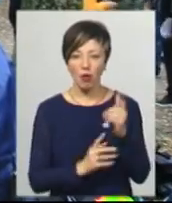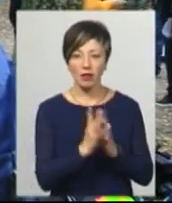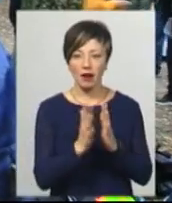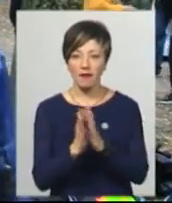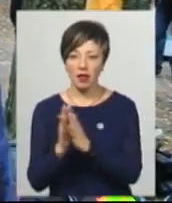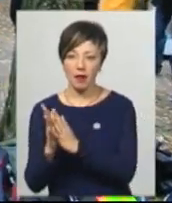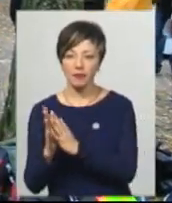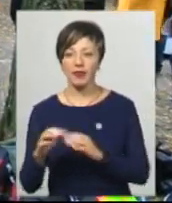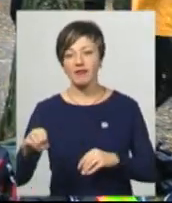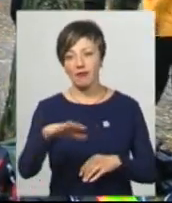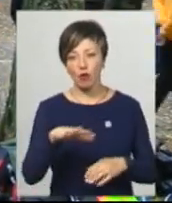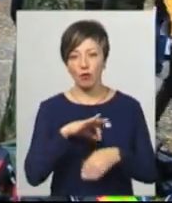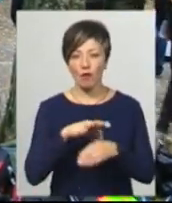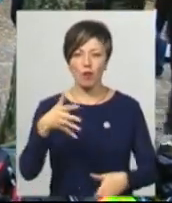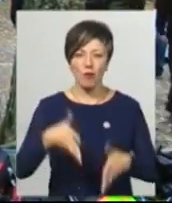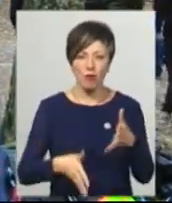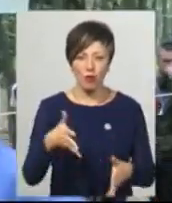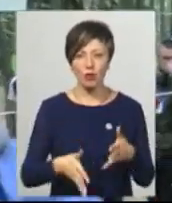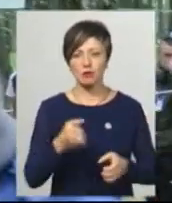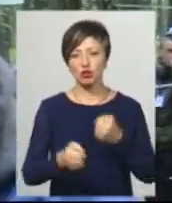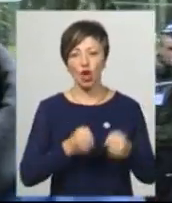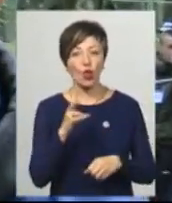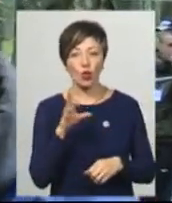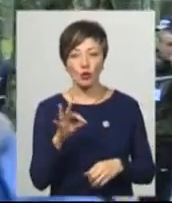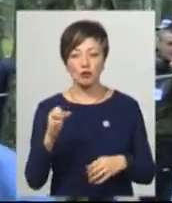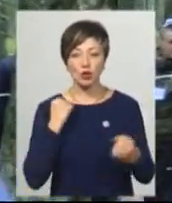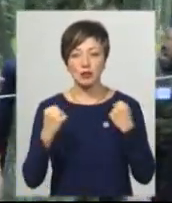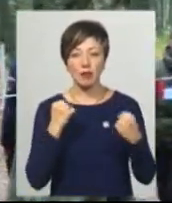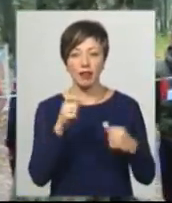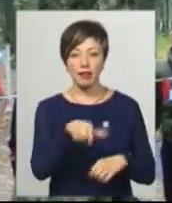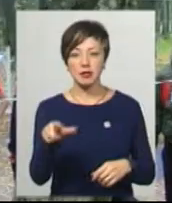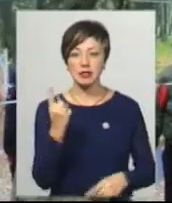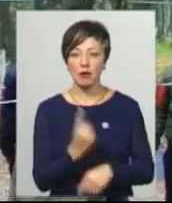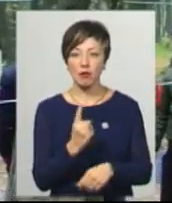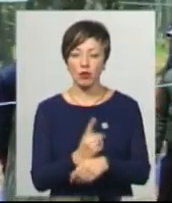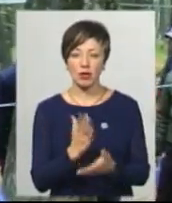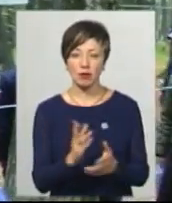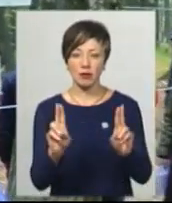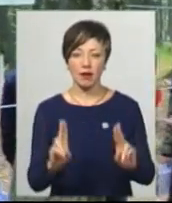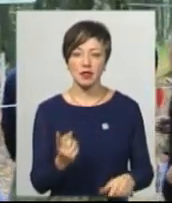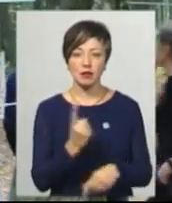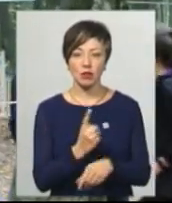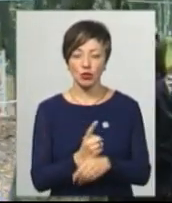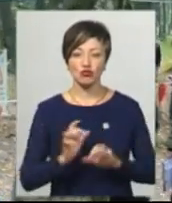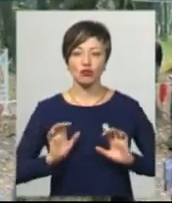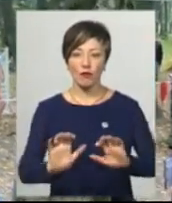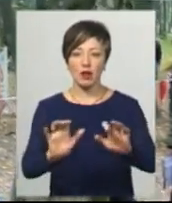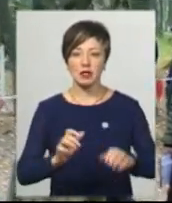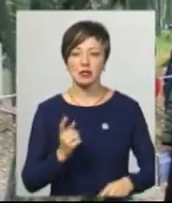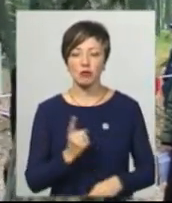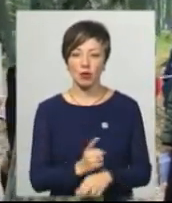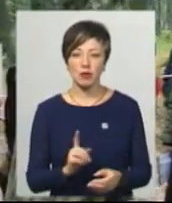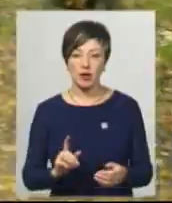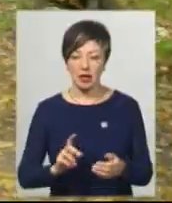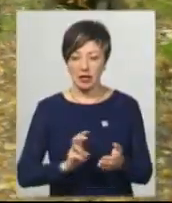покриття. Ну, в Європі проводять і по болоті біжать. Ну, спортсменам заборонено, звичайно, є правила, заборонено штовхатися, заборонено